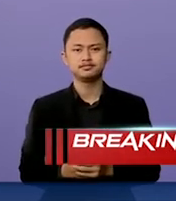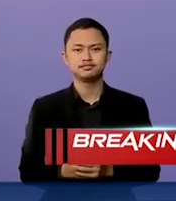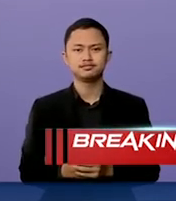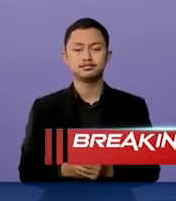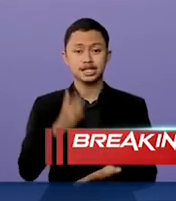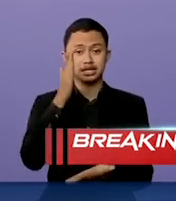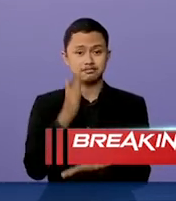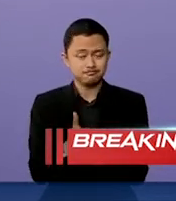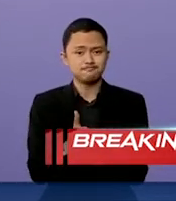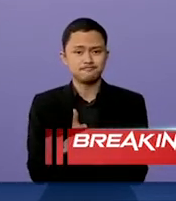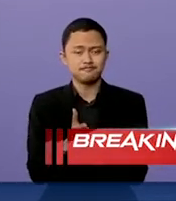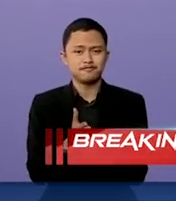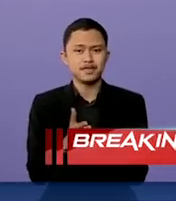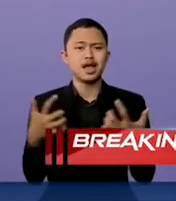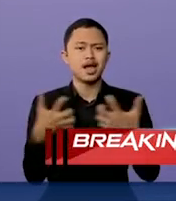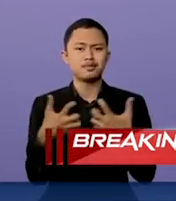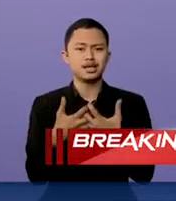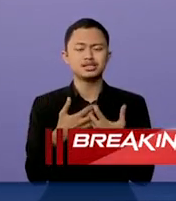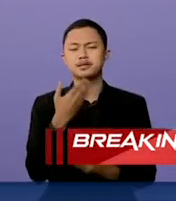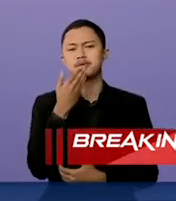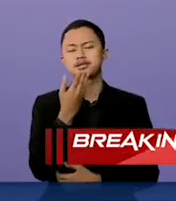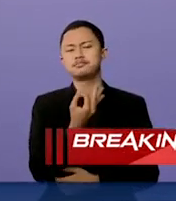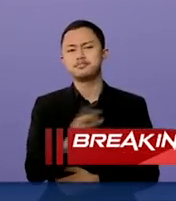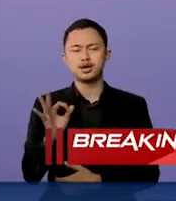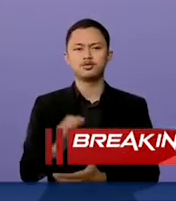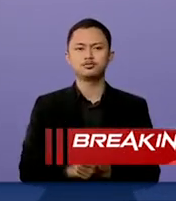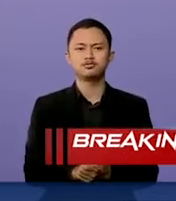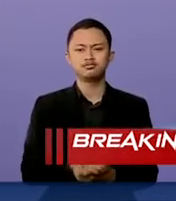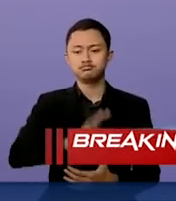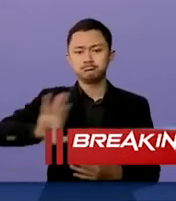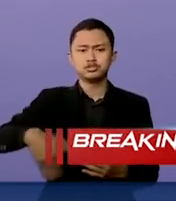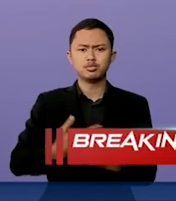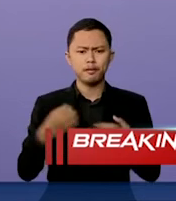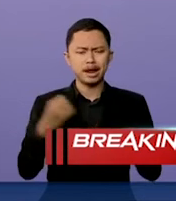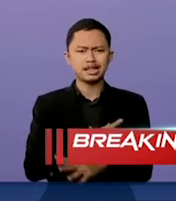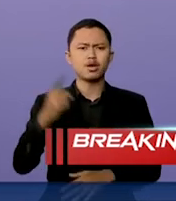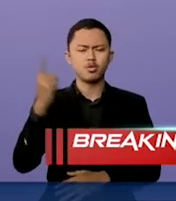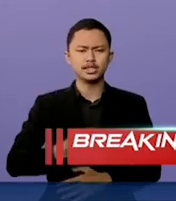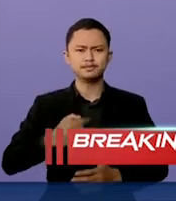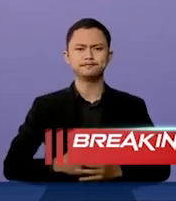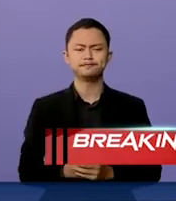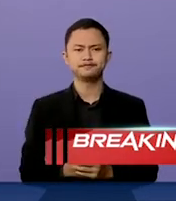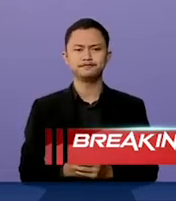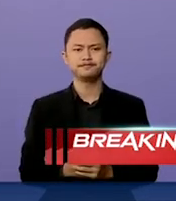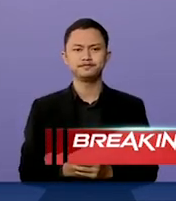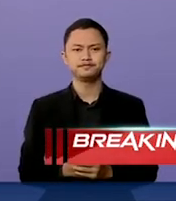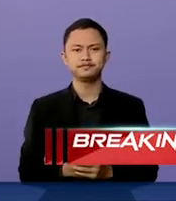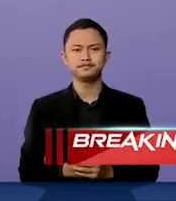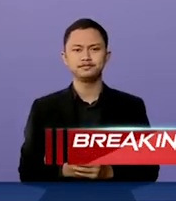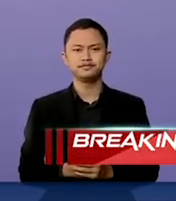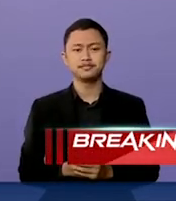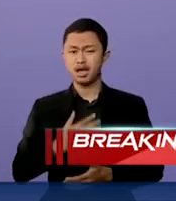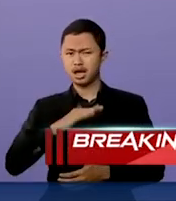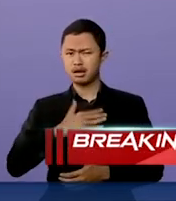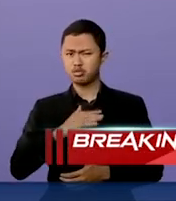adaptasi Kebiasaan Baru ini wajib kita praktekkan dalam kehidupan sehari-hari apabila masih